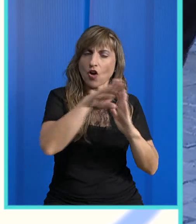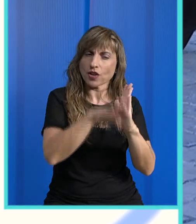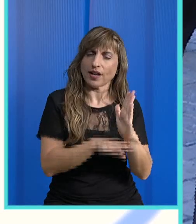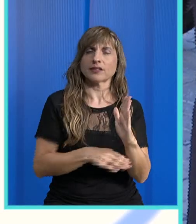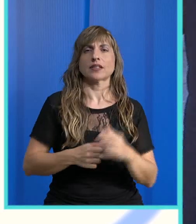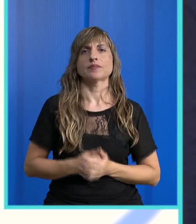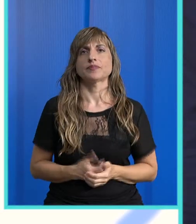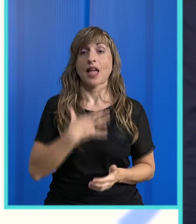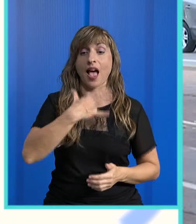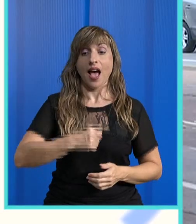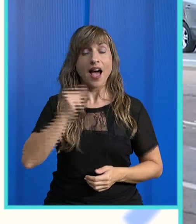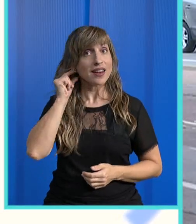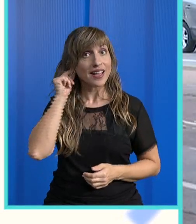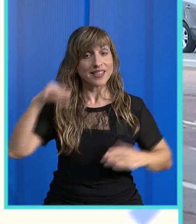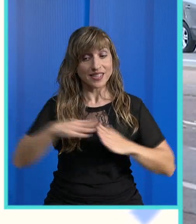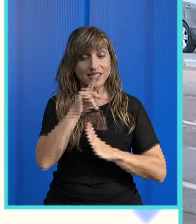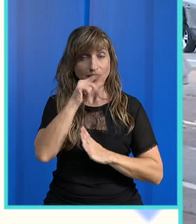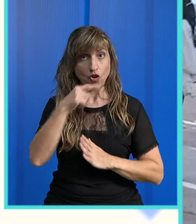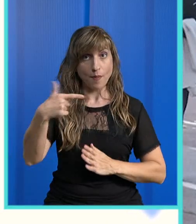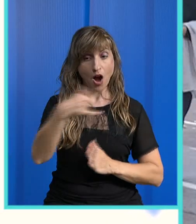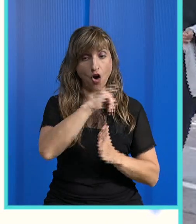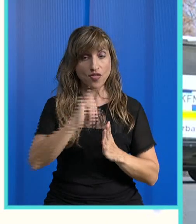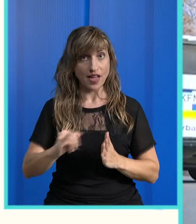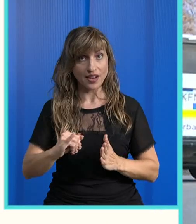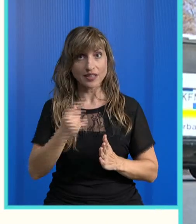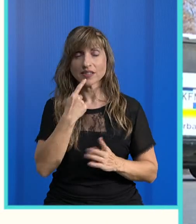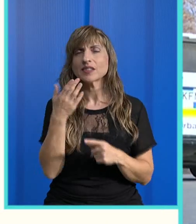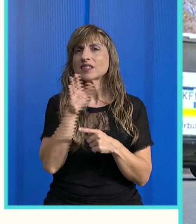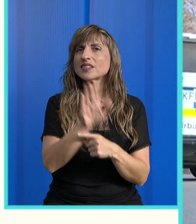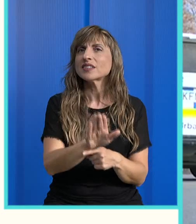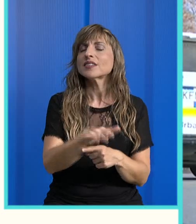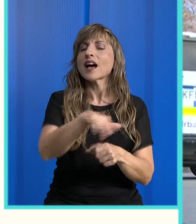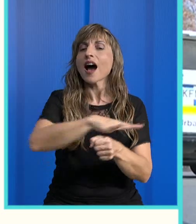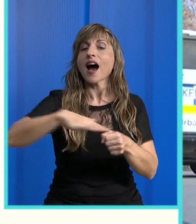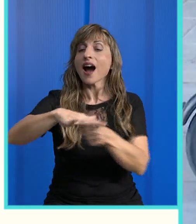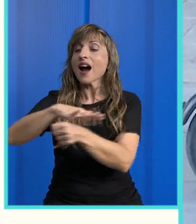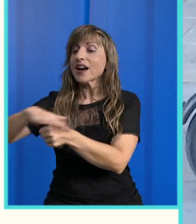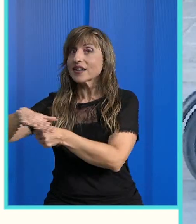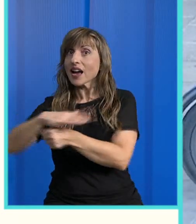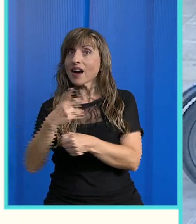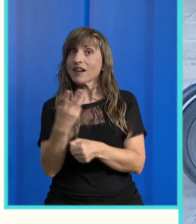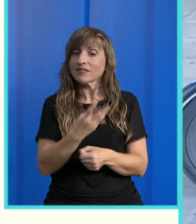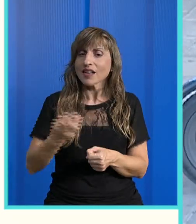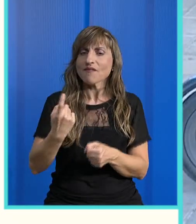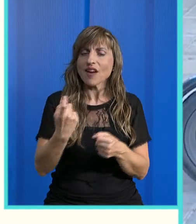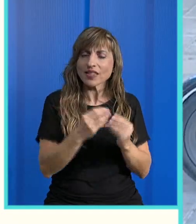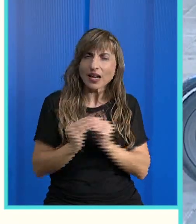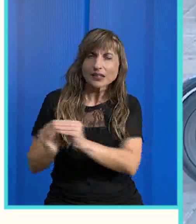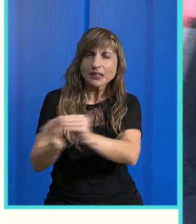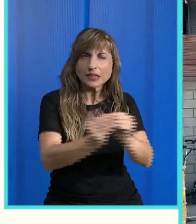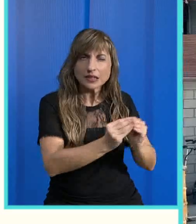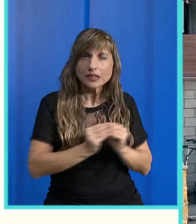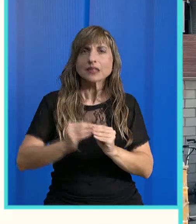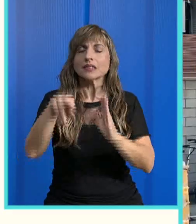L'alcaldessa de Santa Coloma Mireia González proposa que les ciutats de l'àrea metropolitana es posin d'acord per marcar una regulació